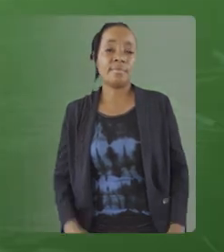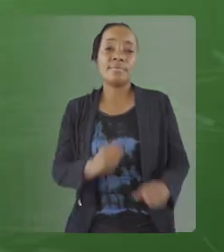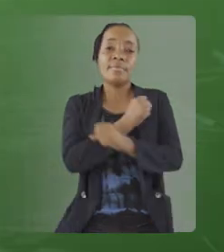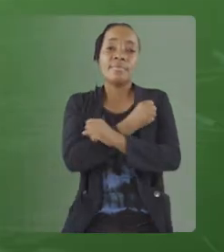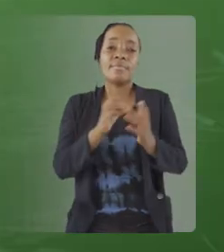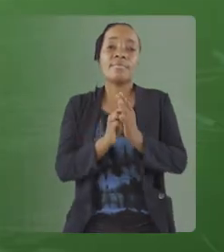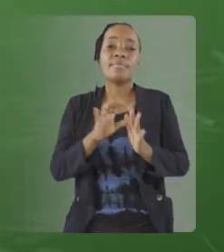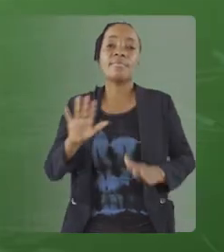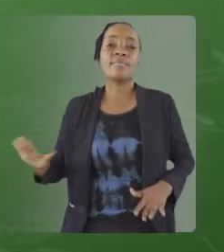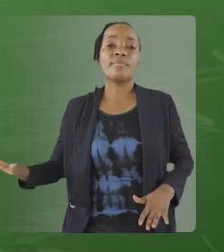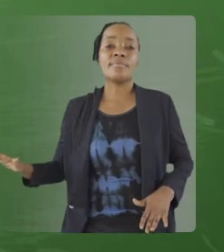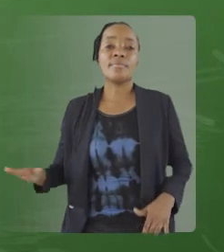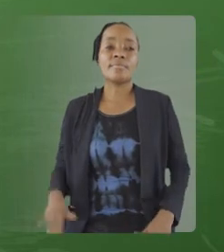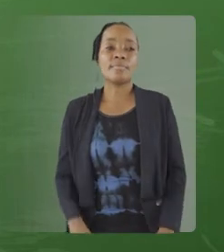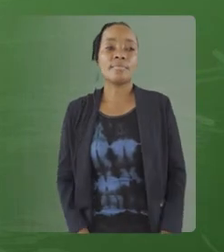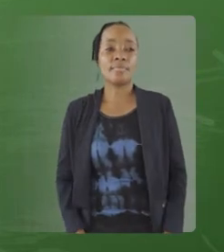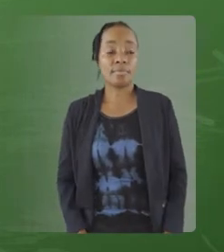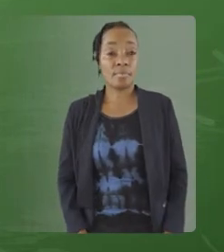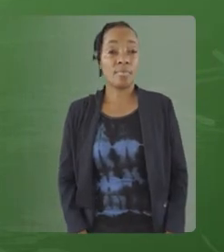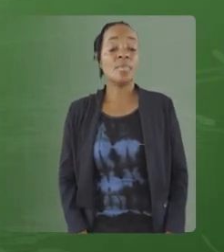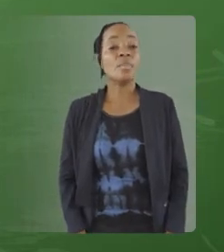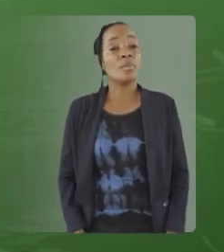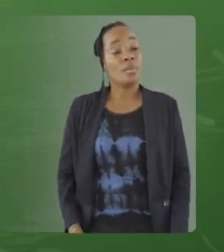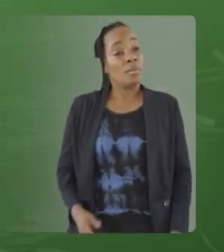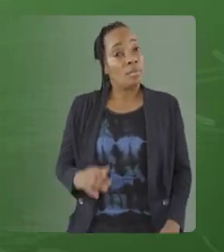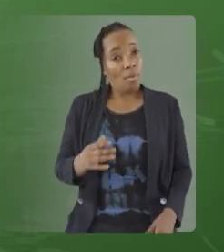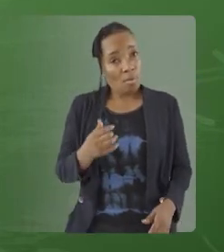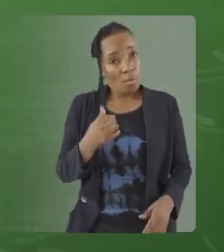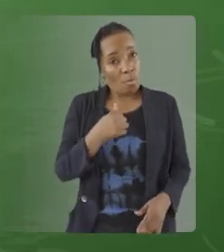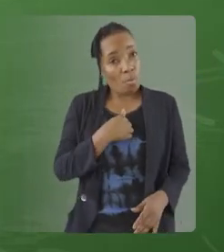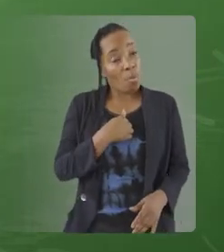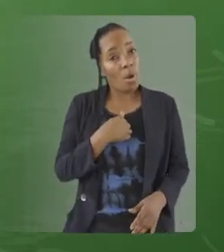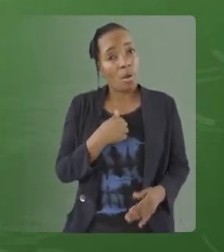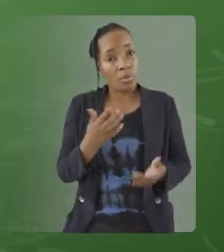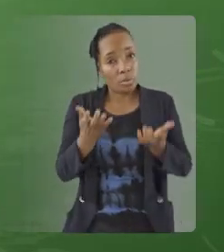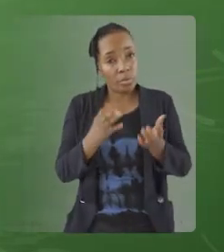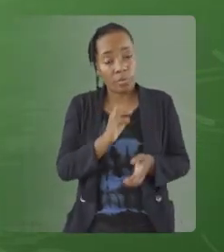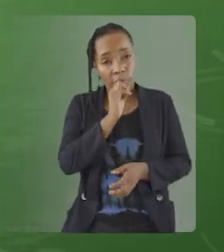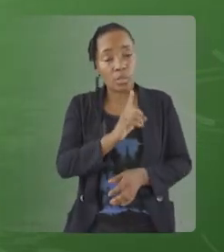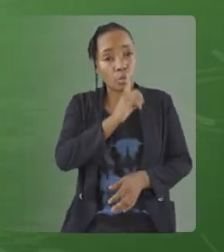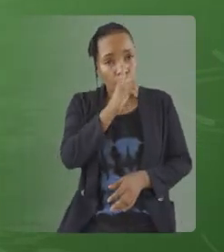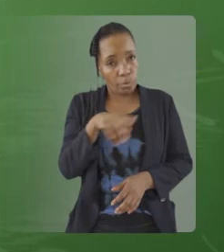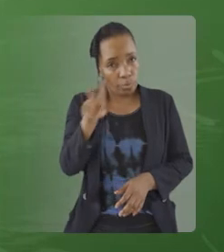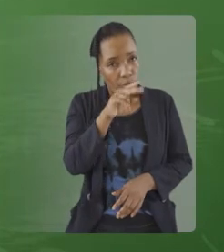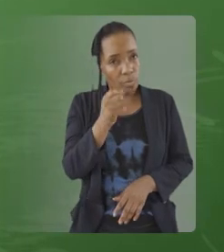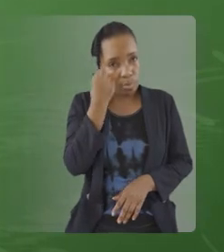Chers élèves, pour être rassurés que vous avez compris quelque chose,